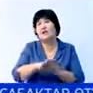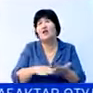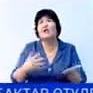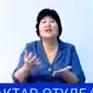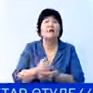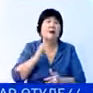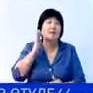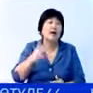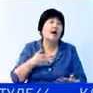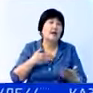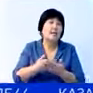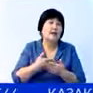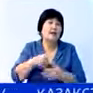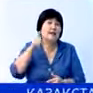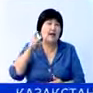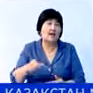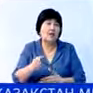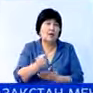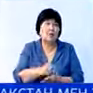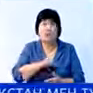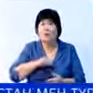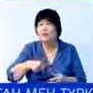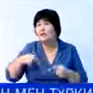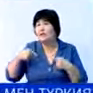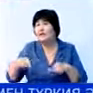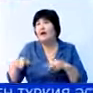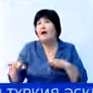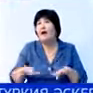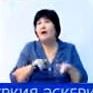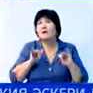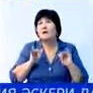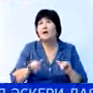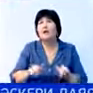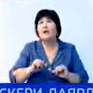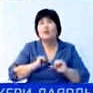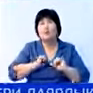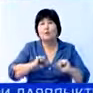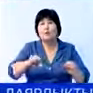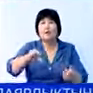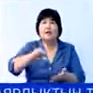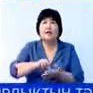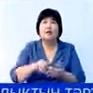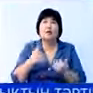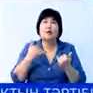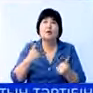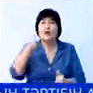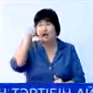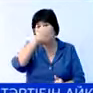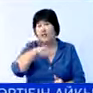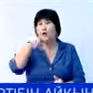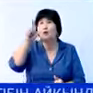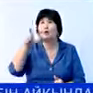дейміз. Белсенді азаматтық ұстанымы өз алдына, қайырымдылық шараларда жомарттық танытқаны үшін жыл